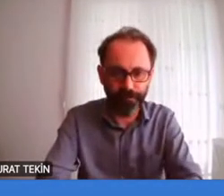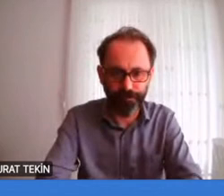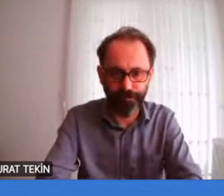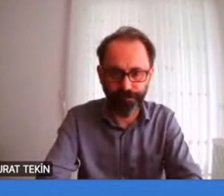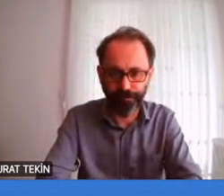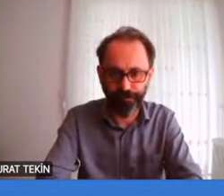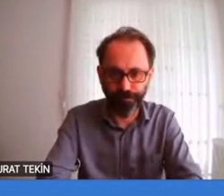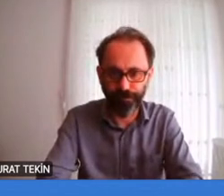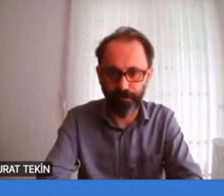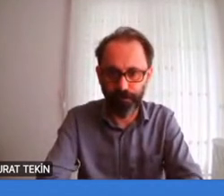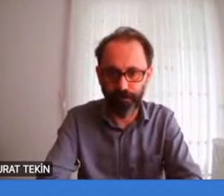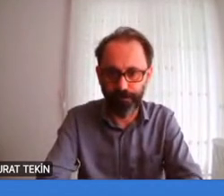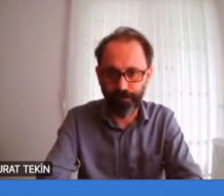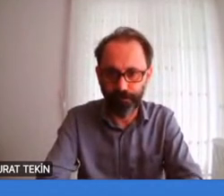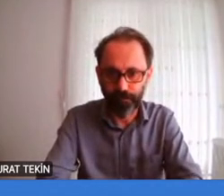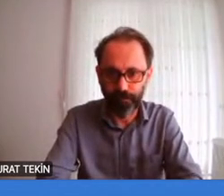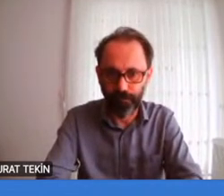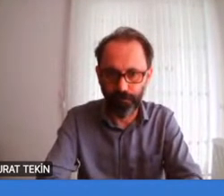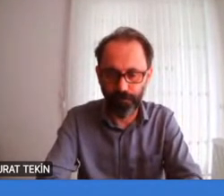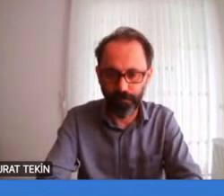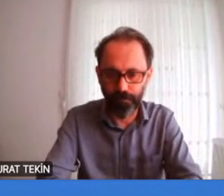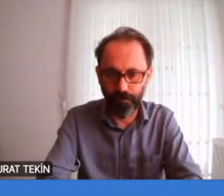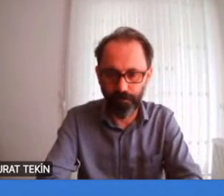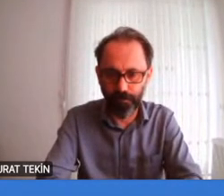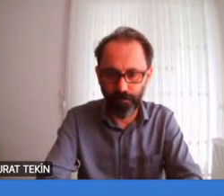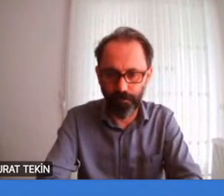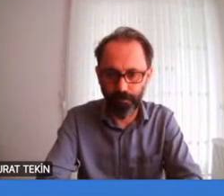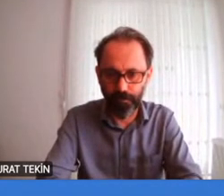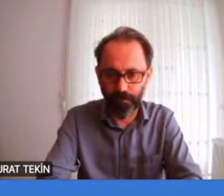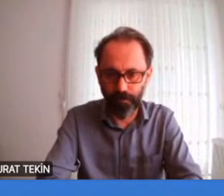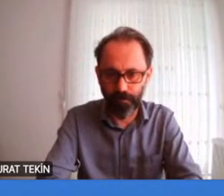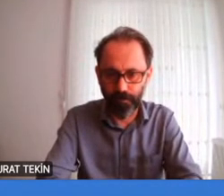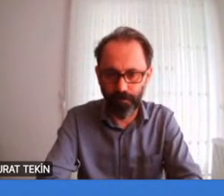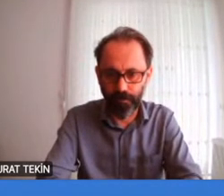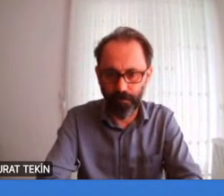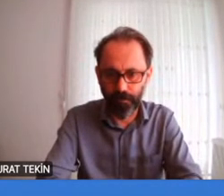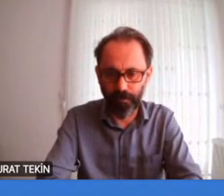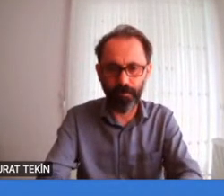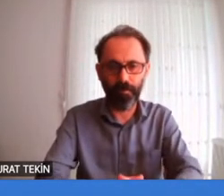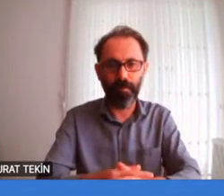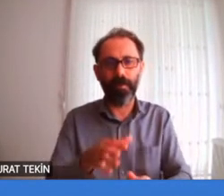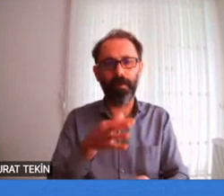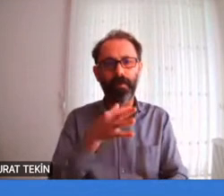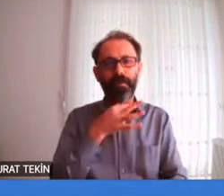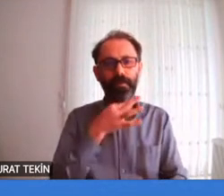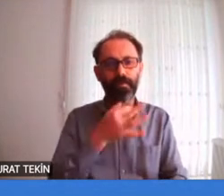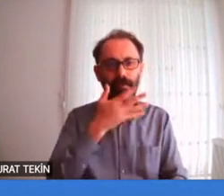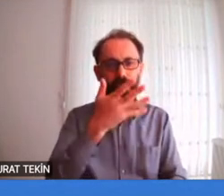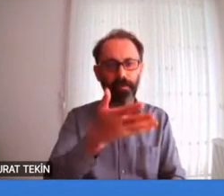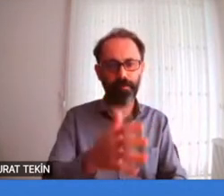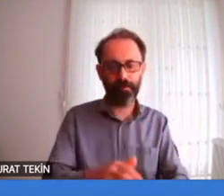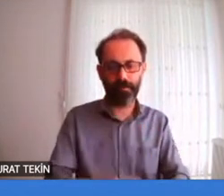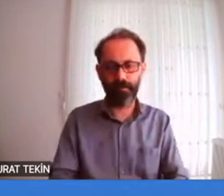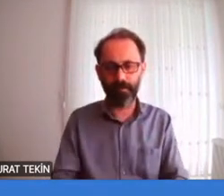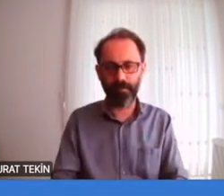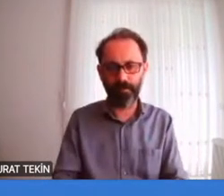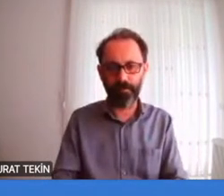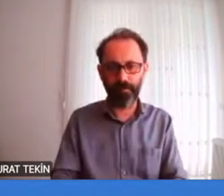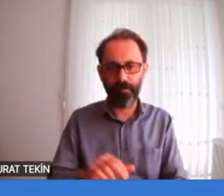Çok teşekkür ederiz. Sayın Bekir Hanım, bu önerileriniz için gerçekten çok teşekkür ederim. Bugün de konuştuğunuz gibi